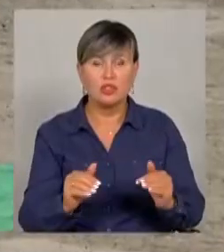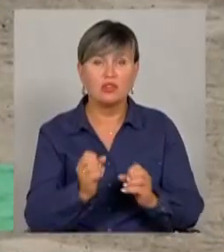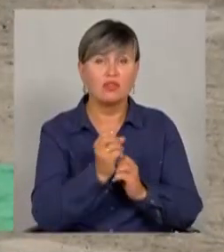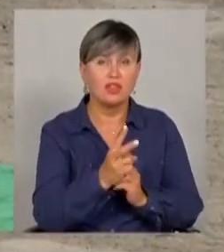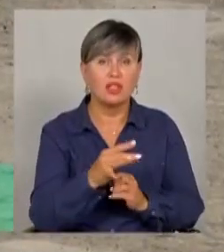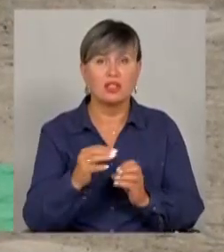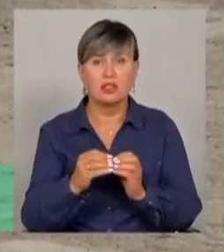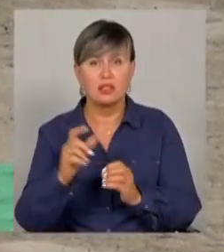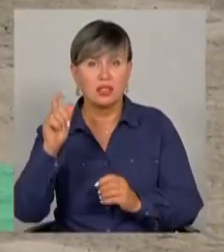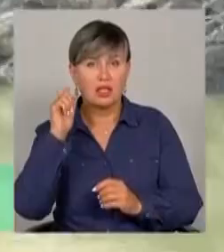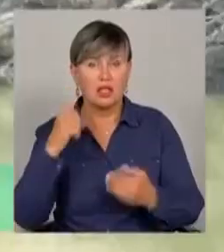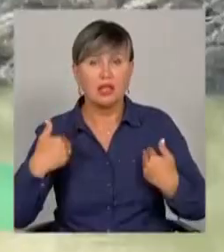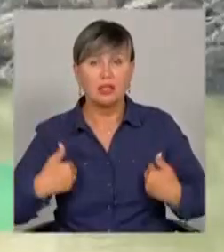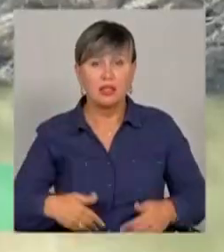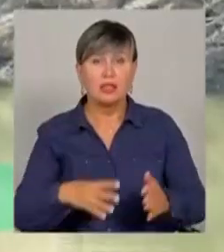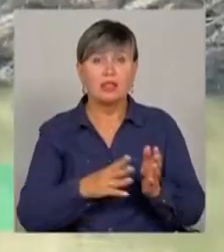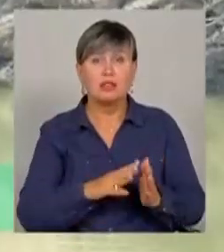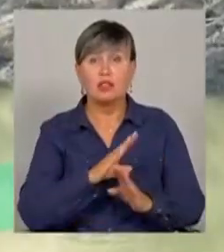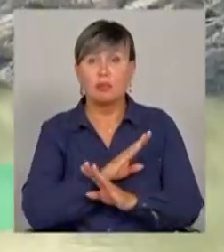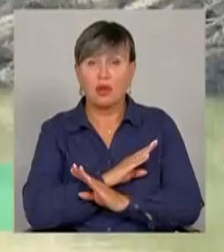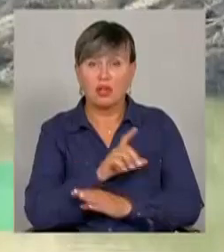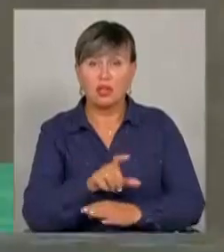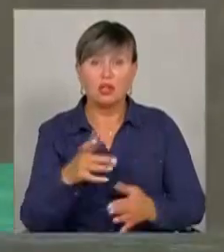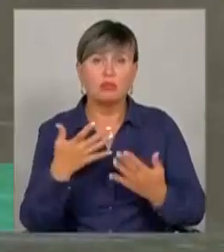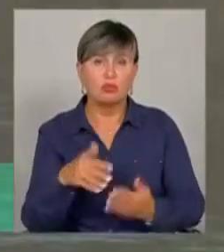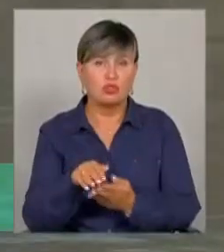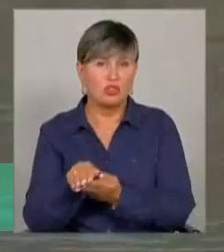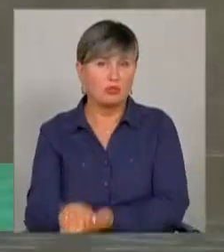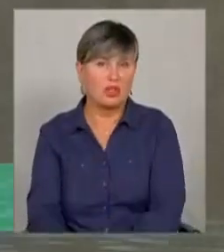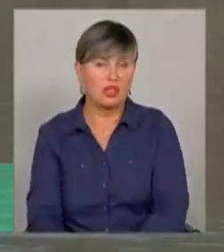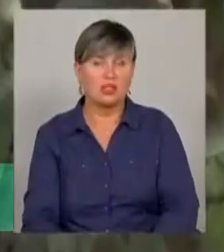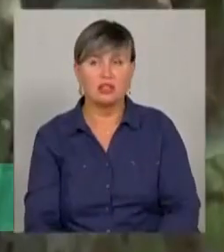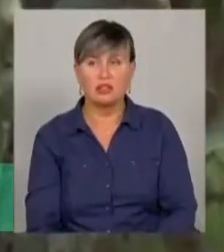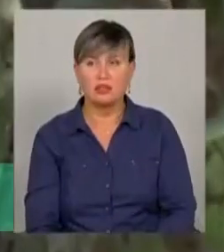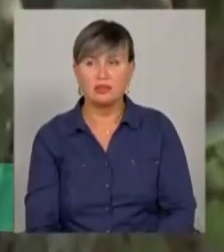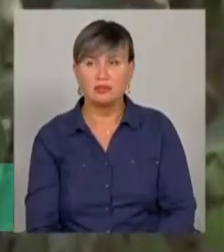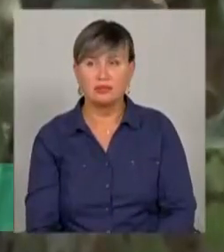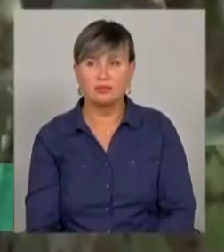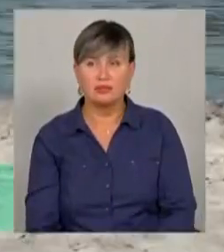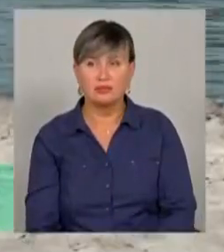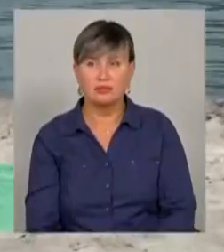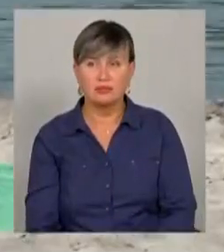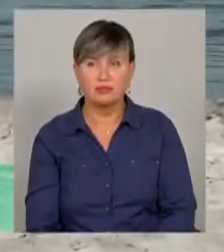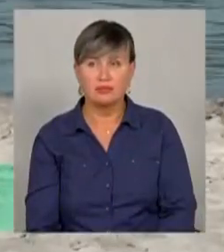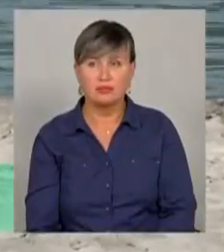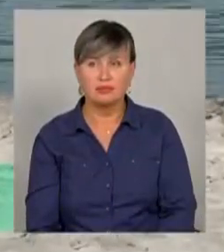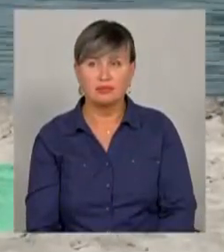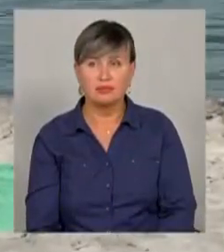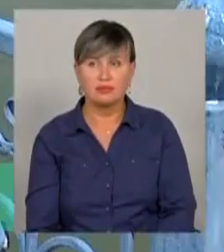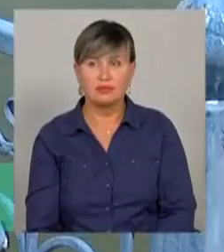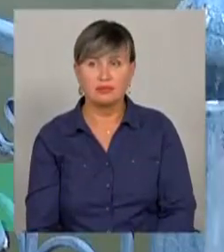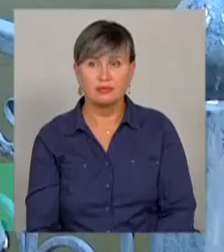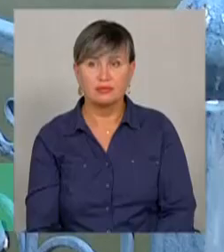и 10 лет. Тела 9 погибших уже предали земле. Рамина Мирзалимова, Аделя Кжаркенова, Назерке Укебасова, Ильдар